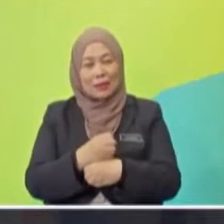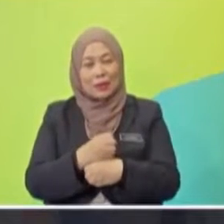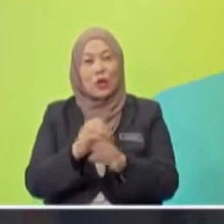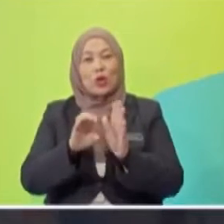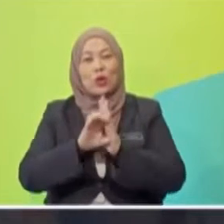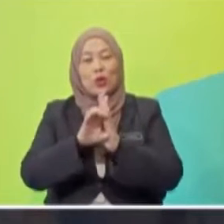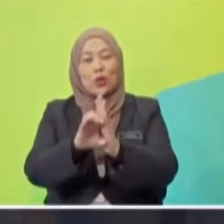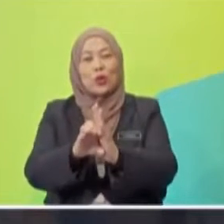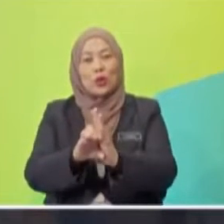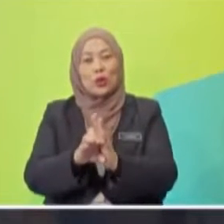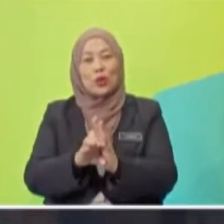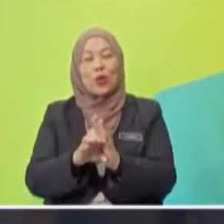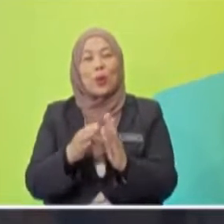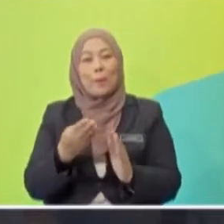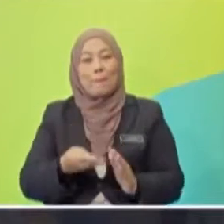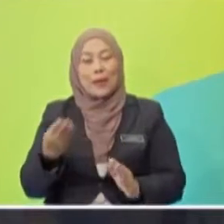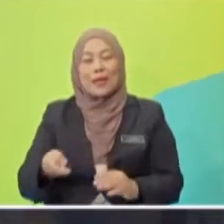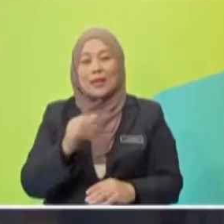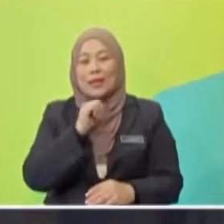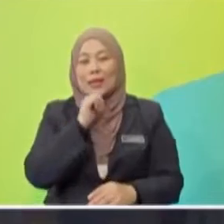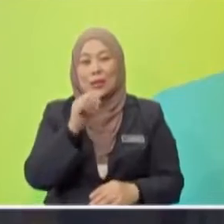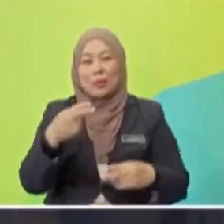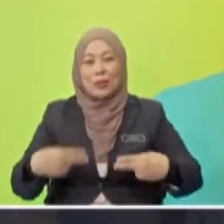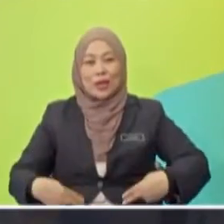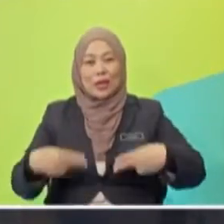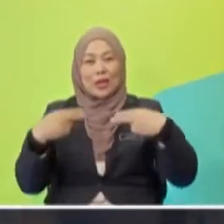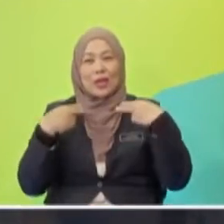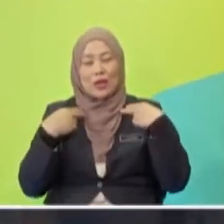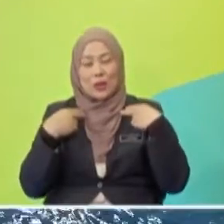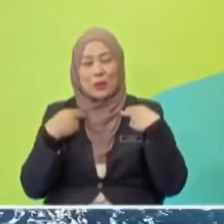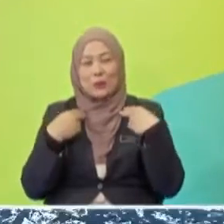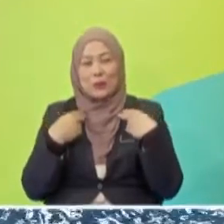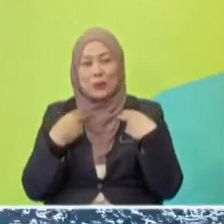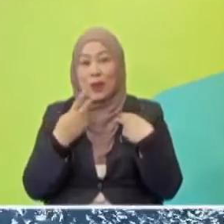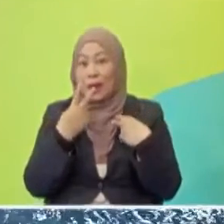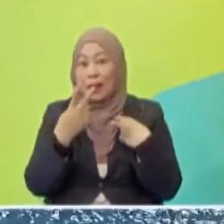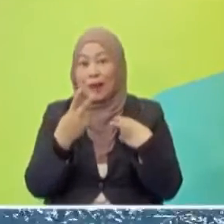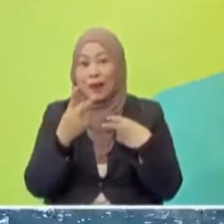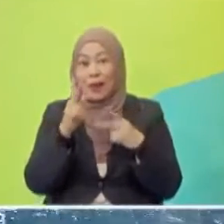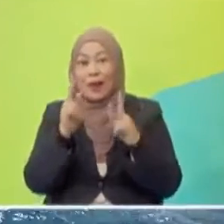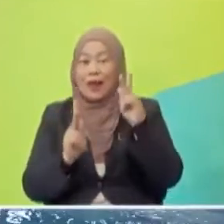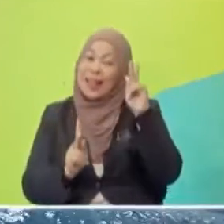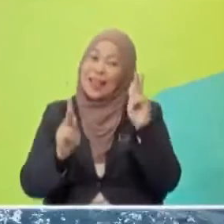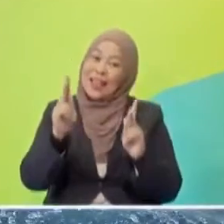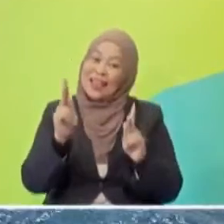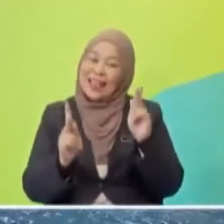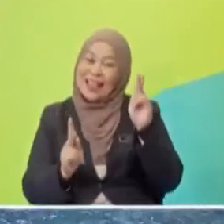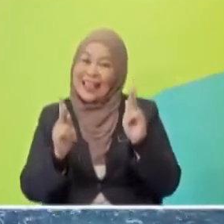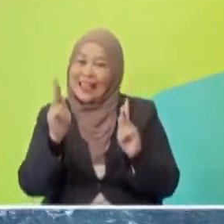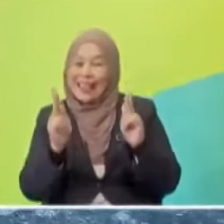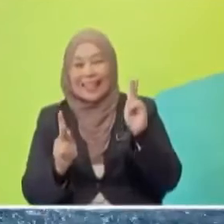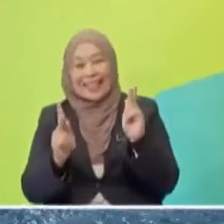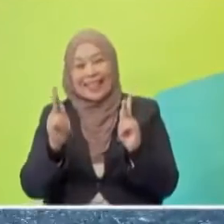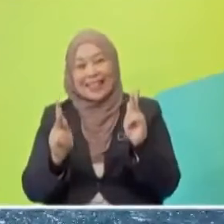hidup seterusnya kita lihat contoh Hah bapakku pulang dari kota